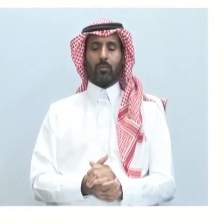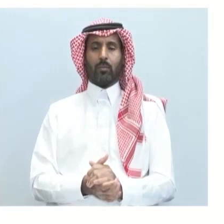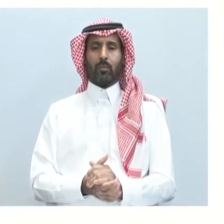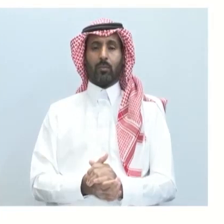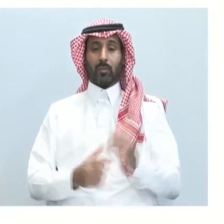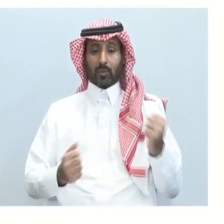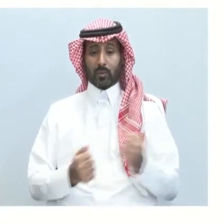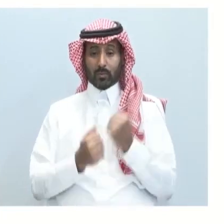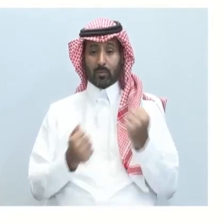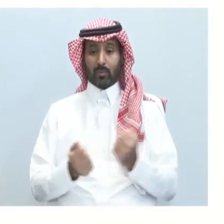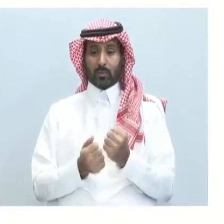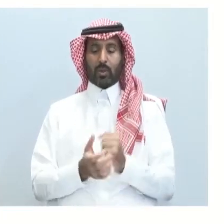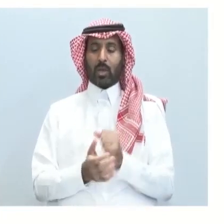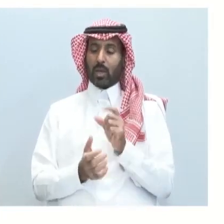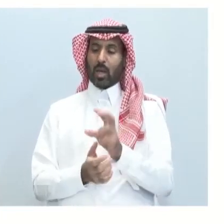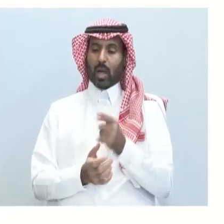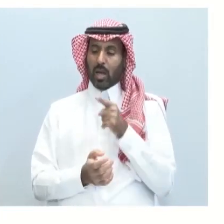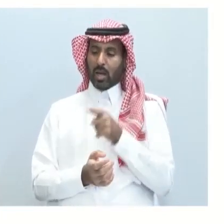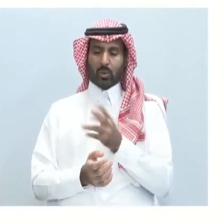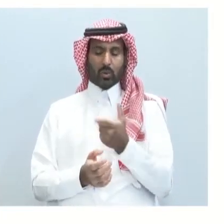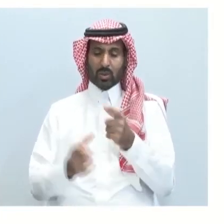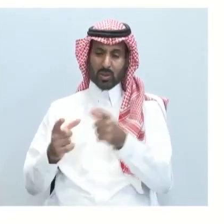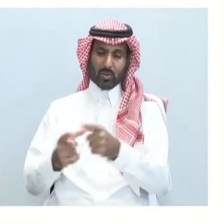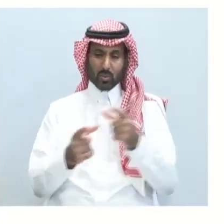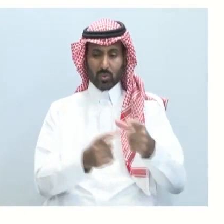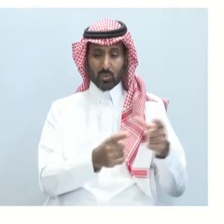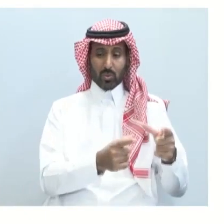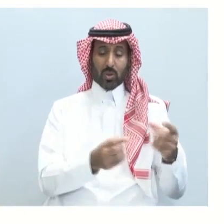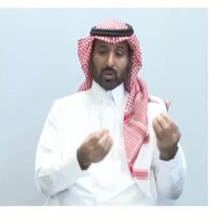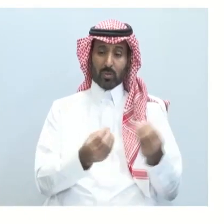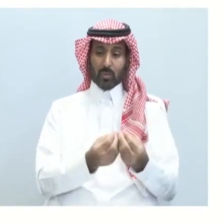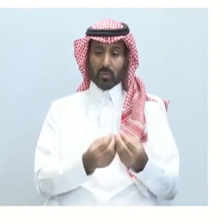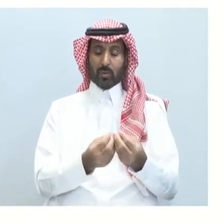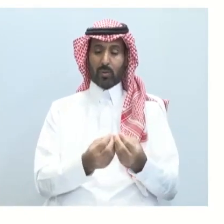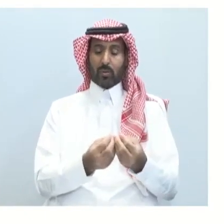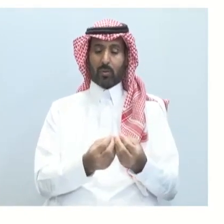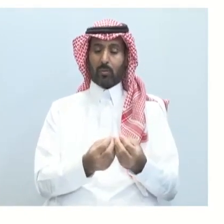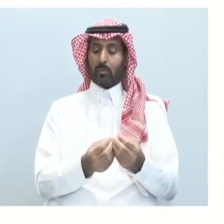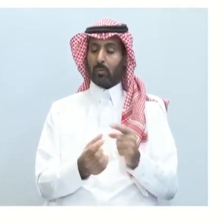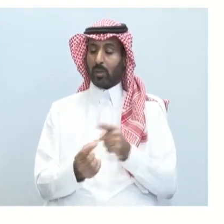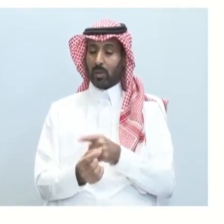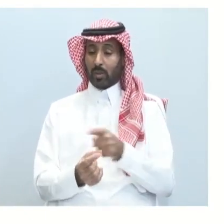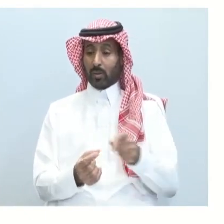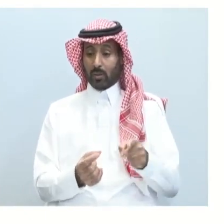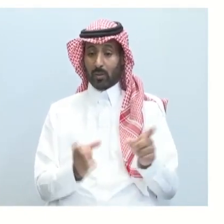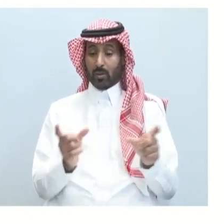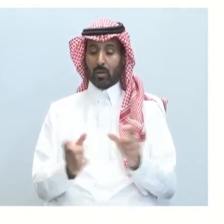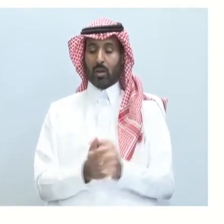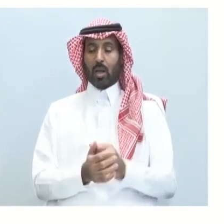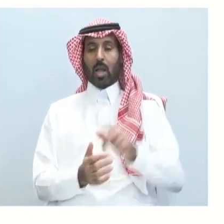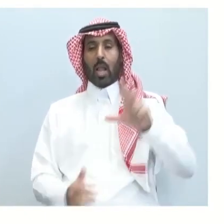تدريب اخر حدد الازواج المترافقه من الحمض والقاعده في كل تفاعل مما